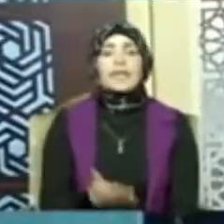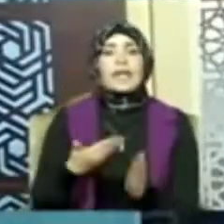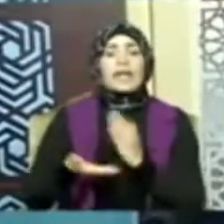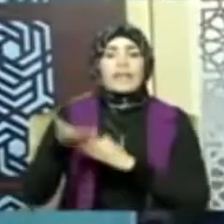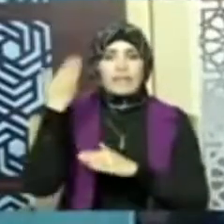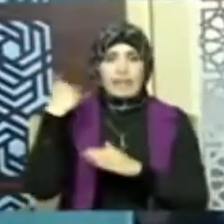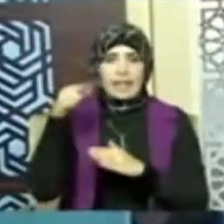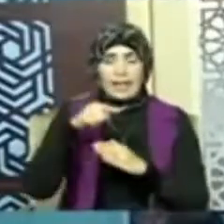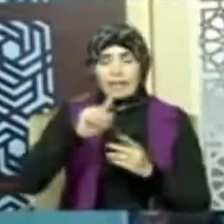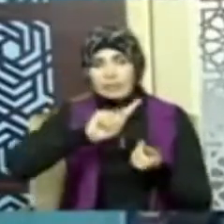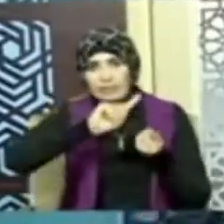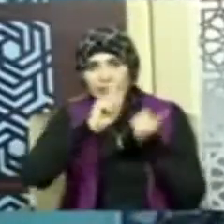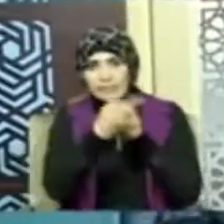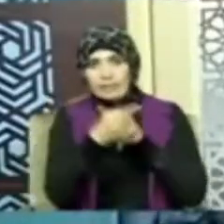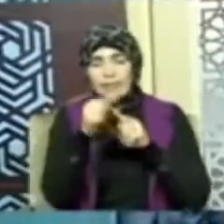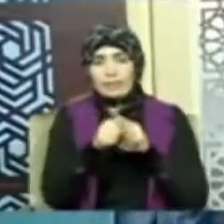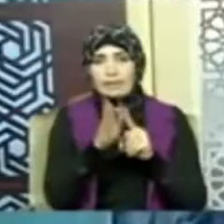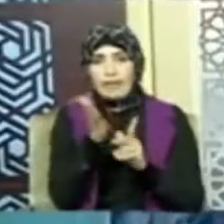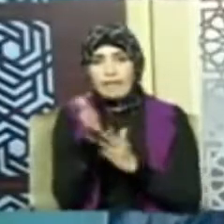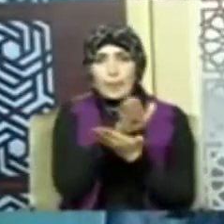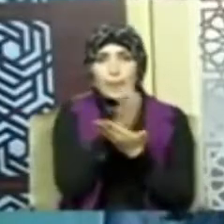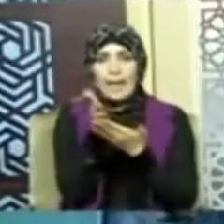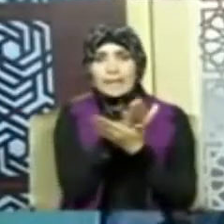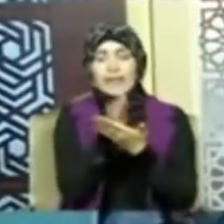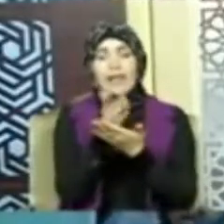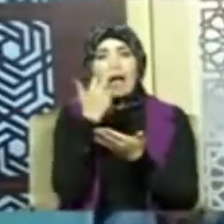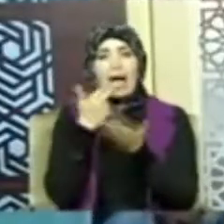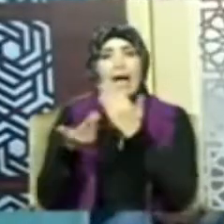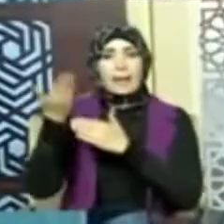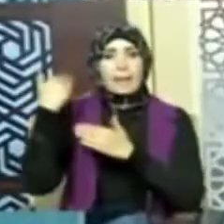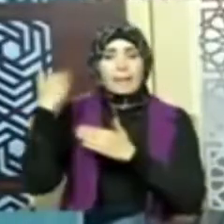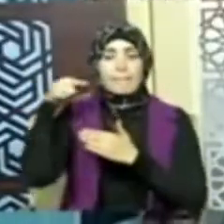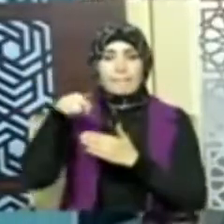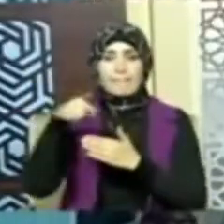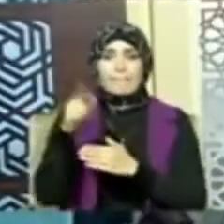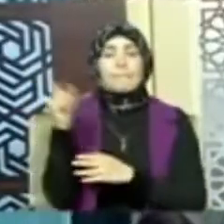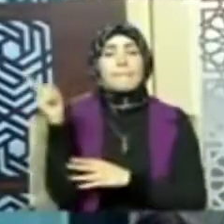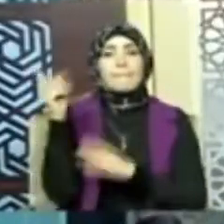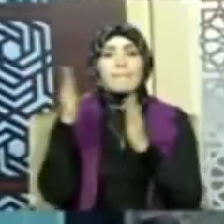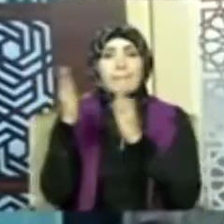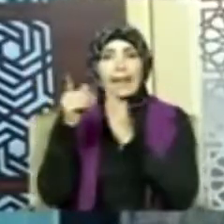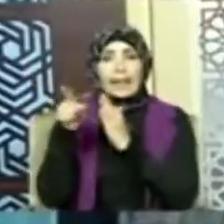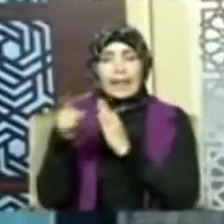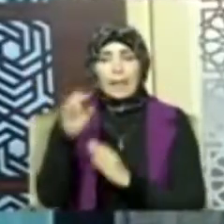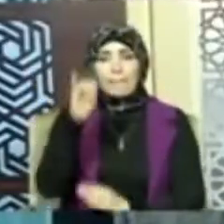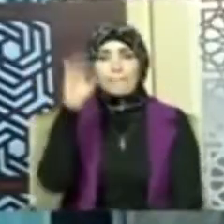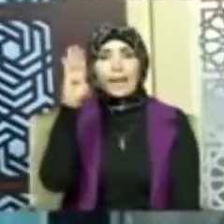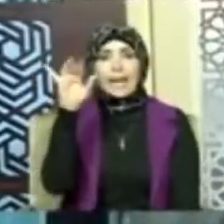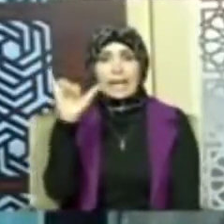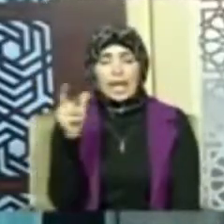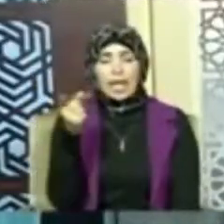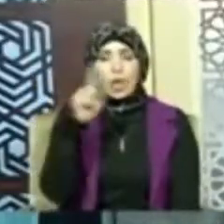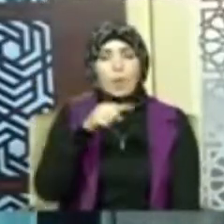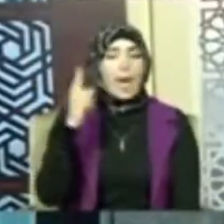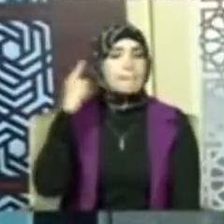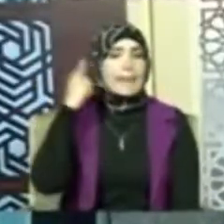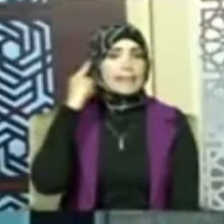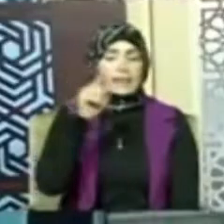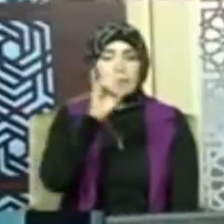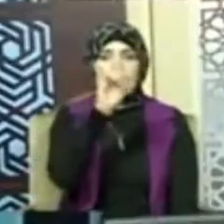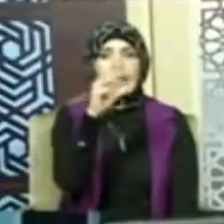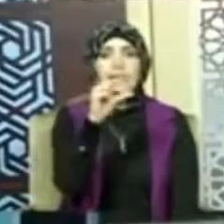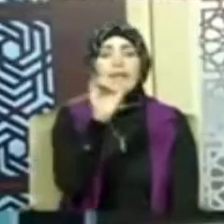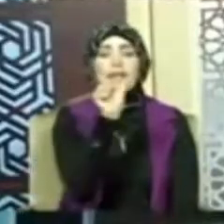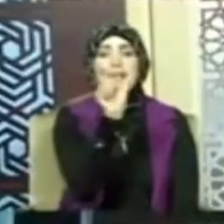فاصلة بين عهدين، العهد المكي والعهد المدني،